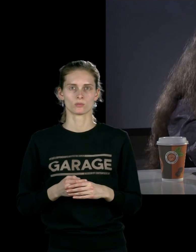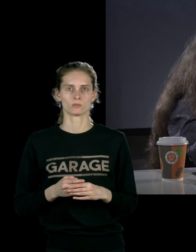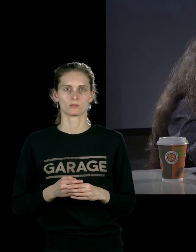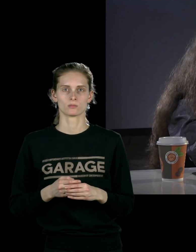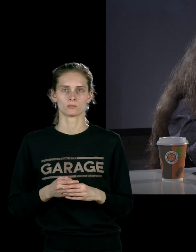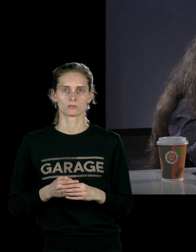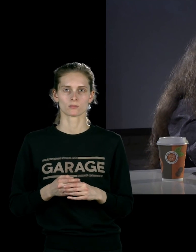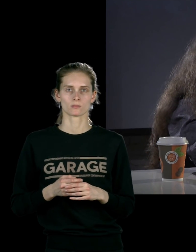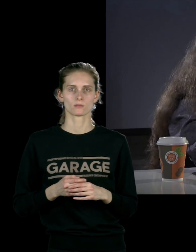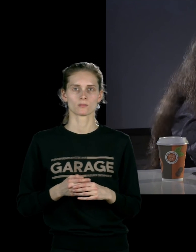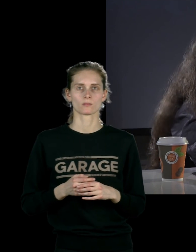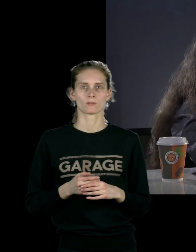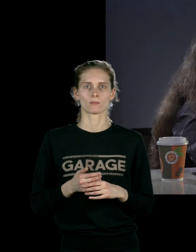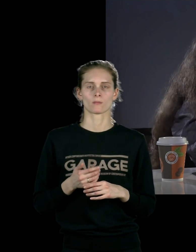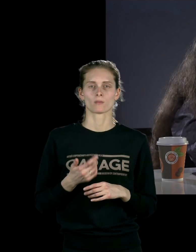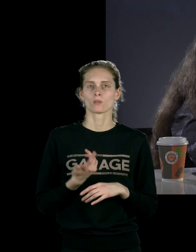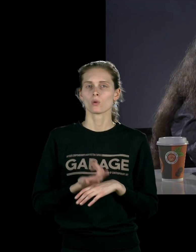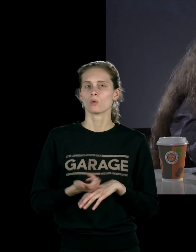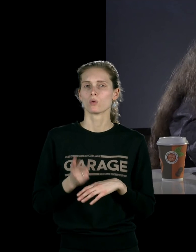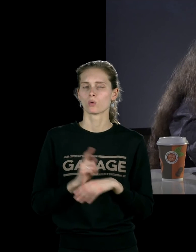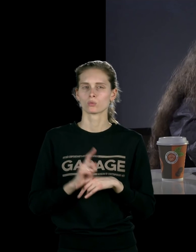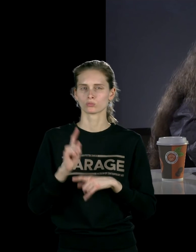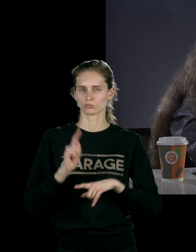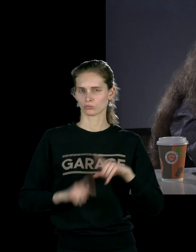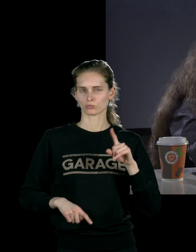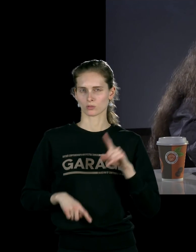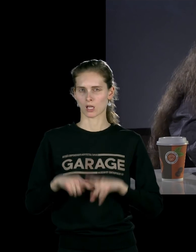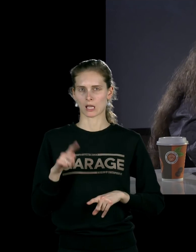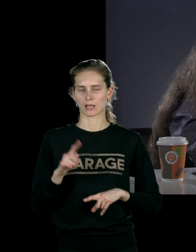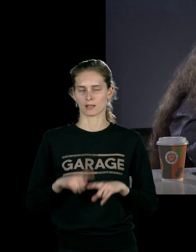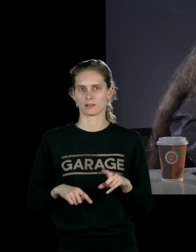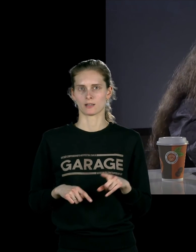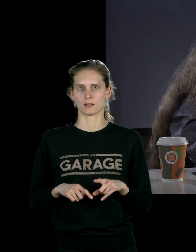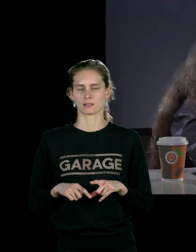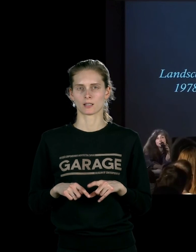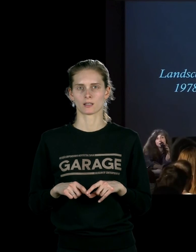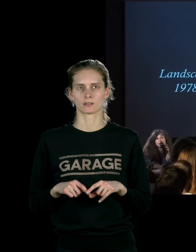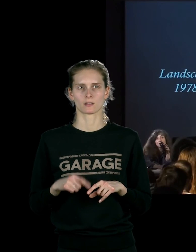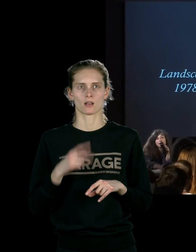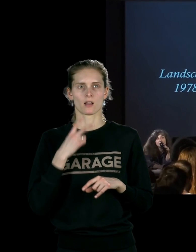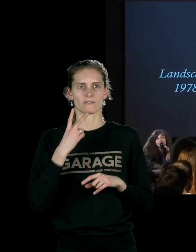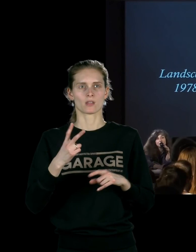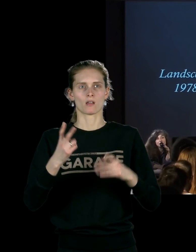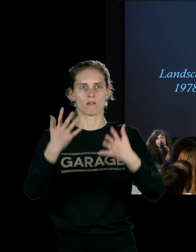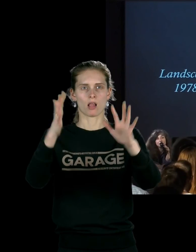и очень редкие для Бекона, как бы, собственно, не персонаж, собственно говоря, ландшафты.